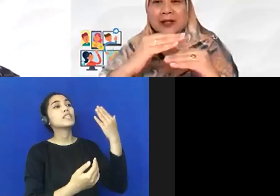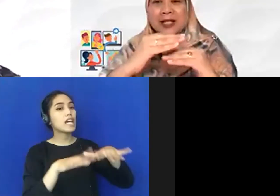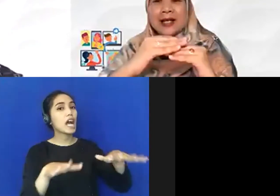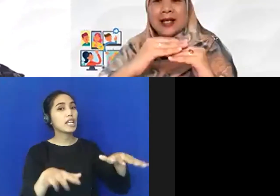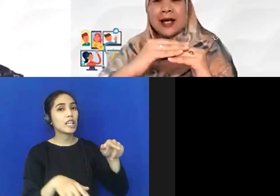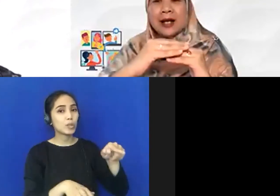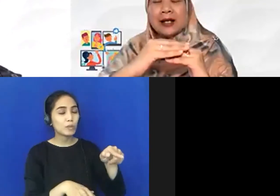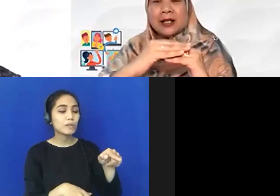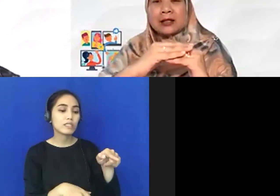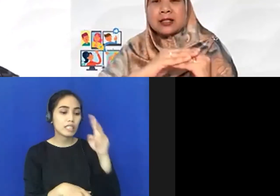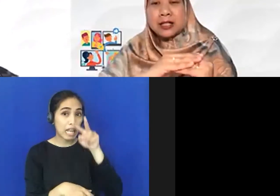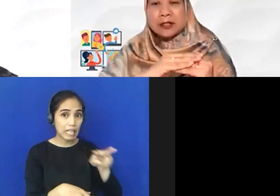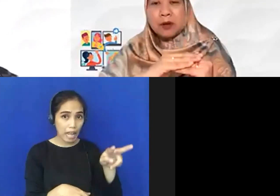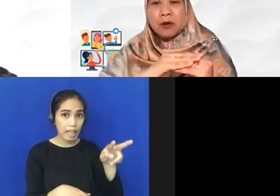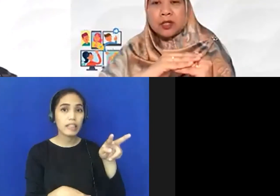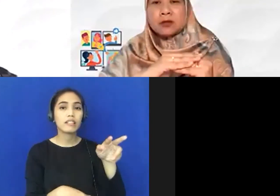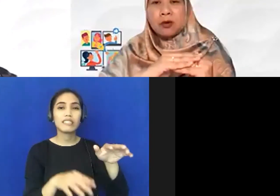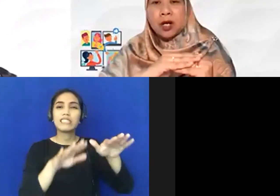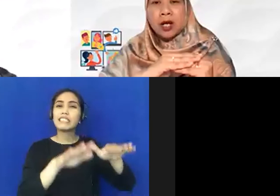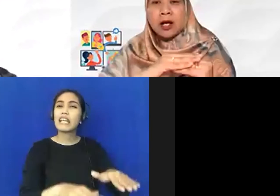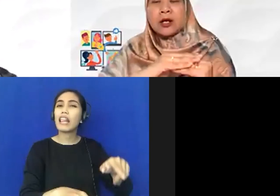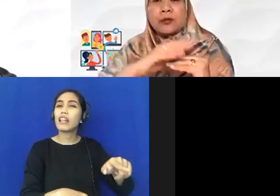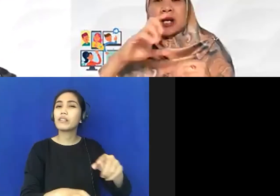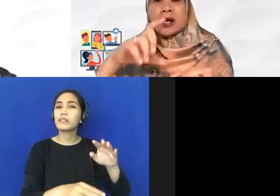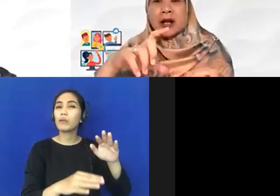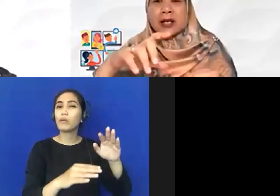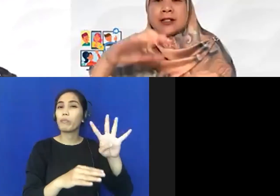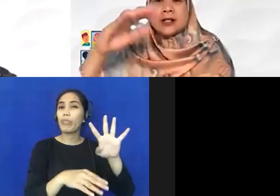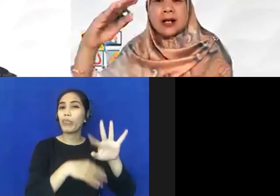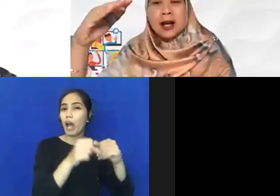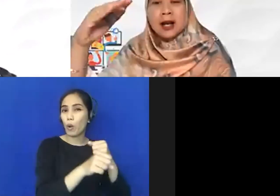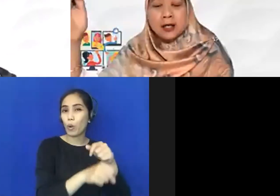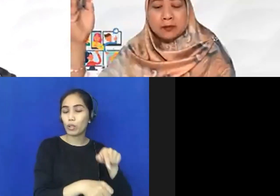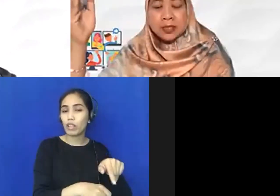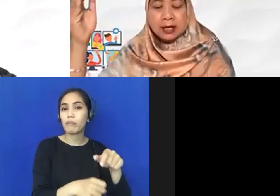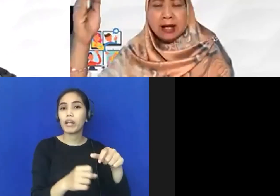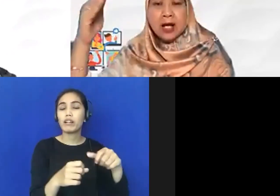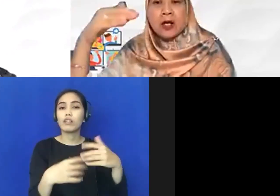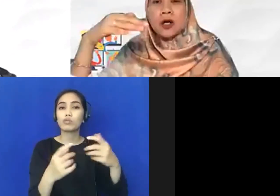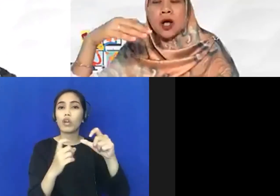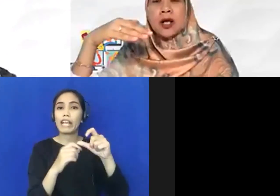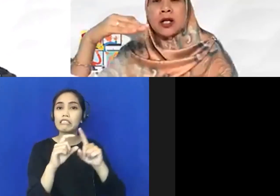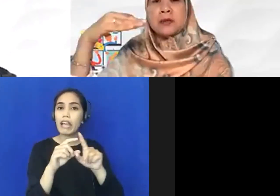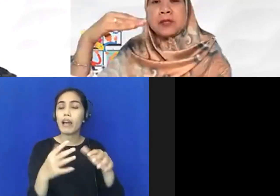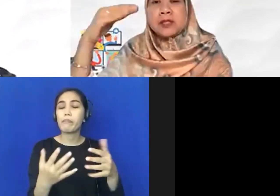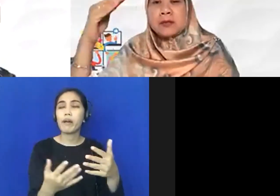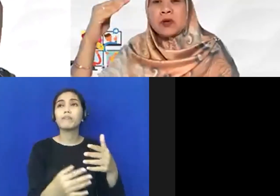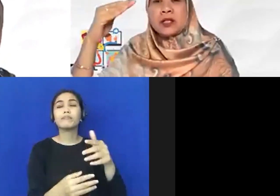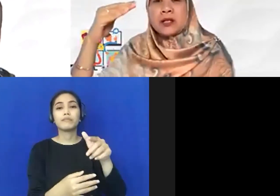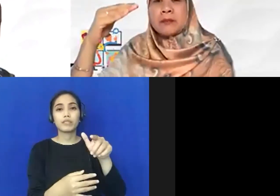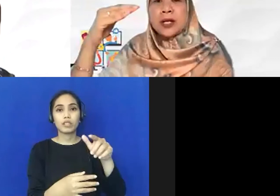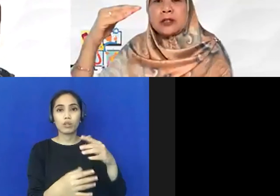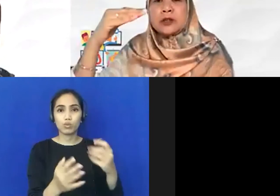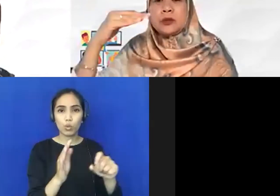anak-anak kita kan bisa lihat ya, anak-anak yang sangat kecil di bawah usia sekolah, kemudian anak-anak SD dan anak-anak yang lebih besar ya. Kalau anak yang lebih besar